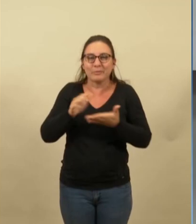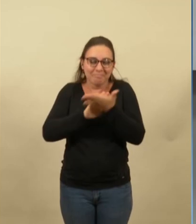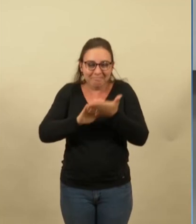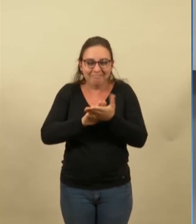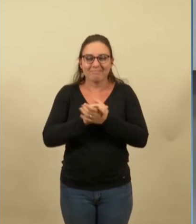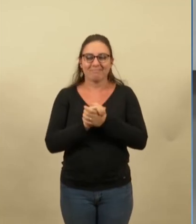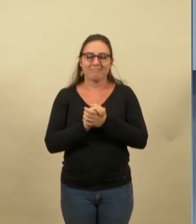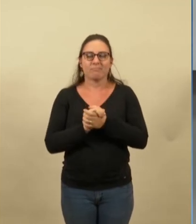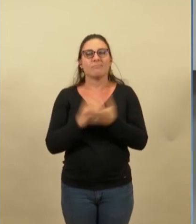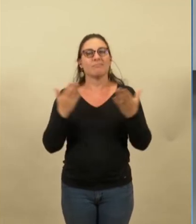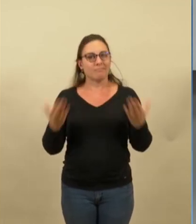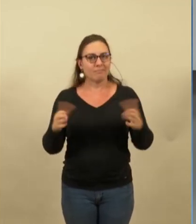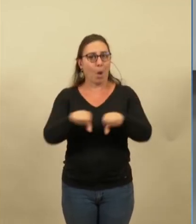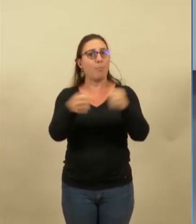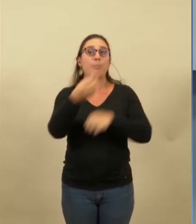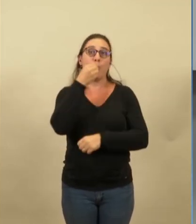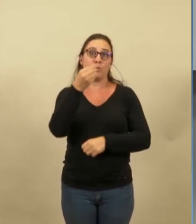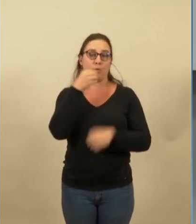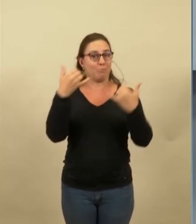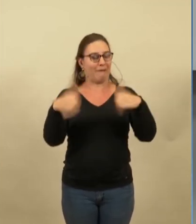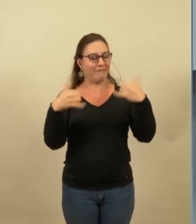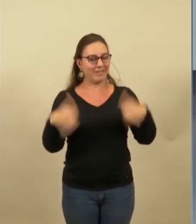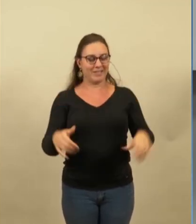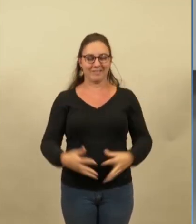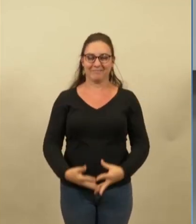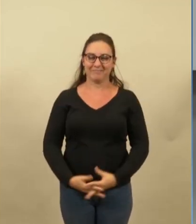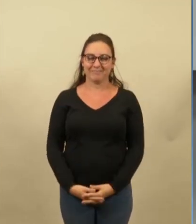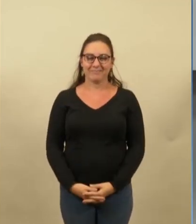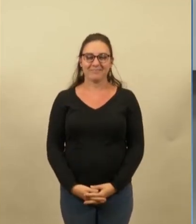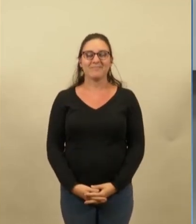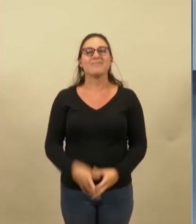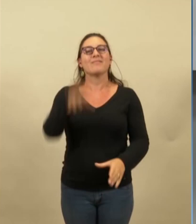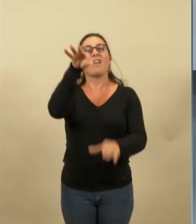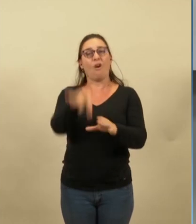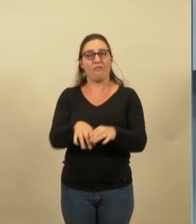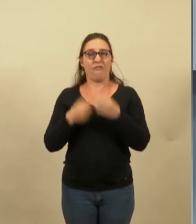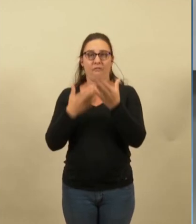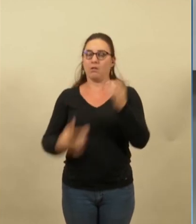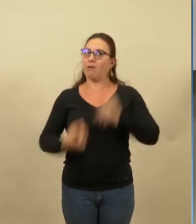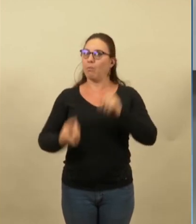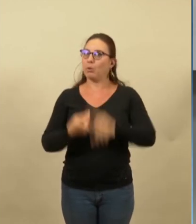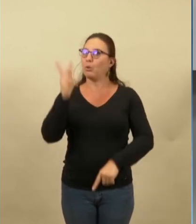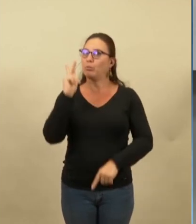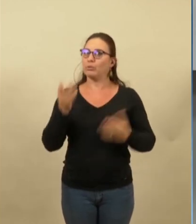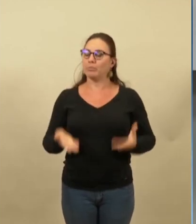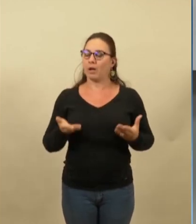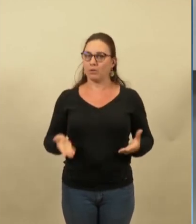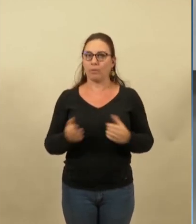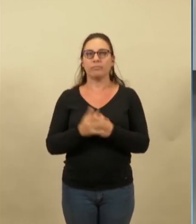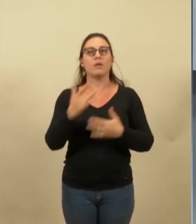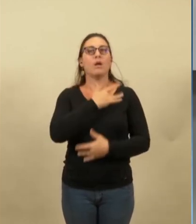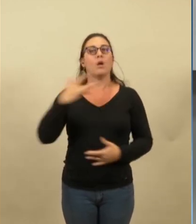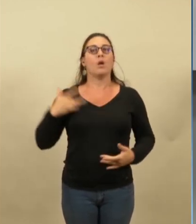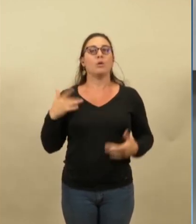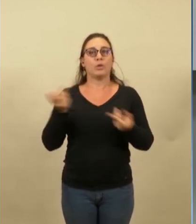nous sommes encore un petit peu loin de la pose repas je passe au vote pour ce sujet nettement plus essentiel de santé publique